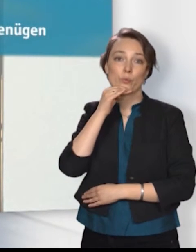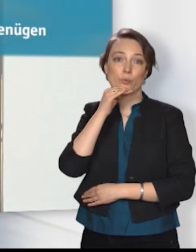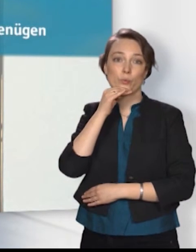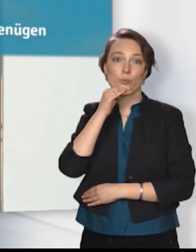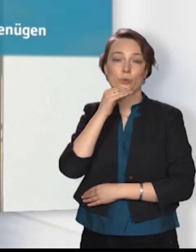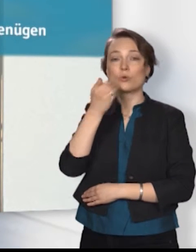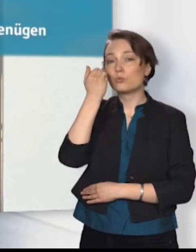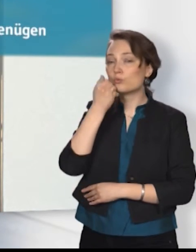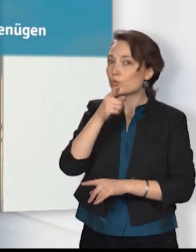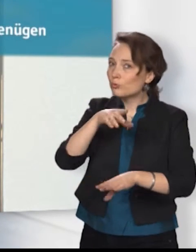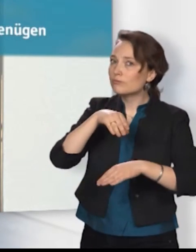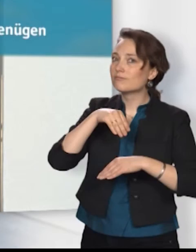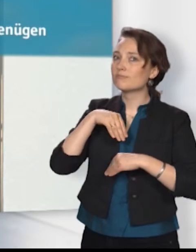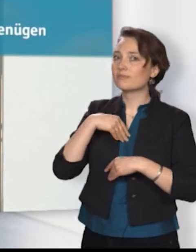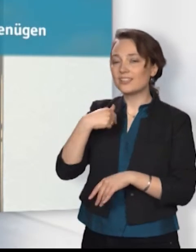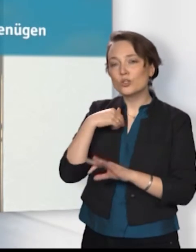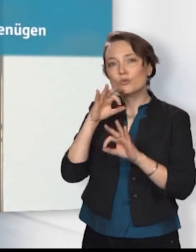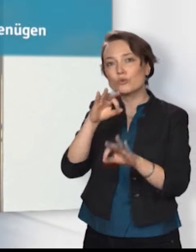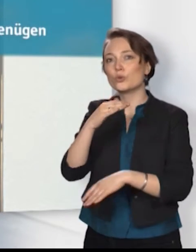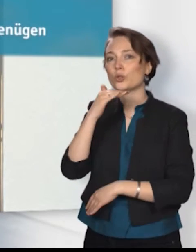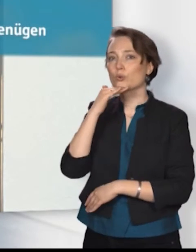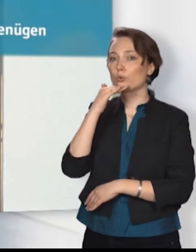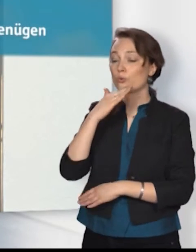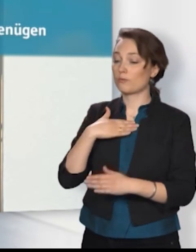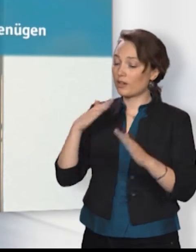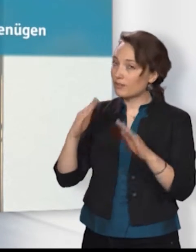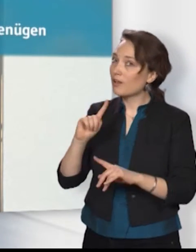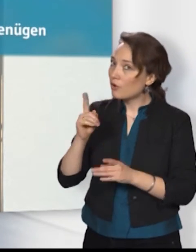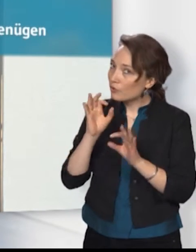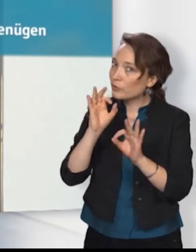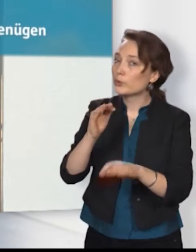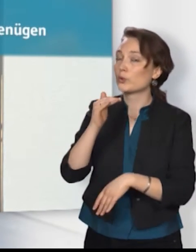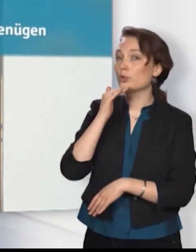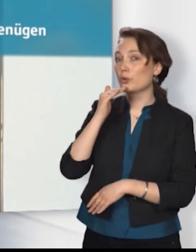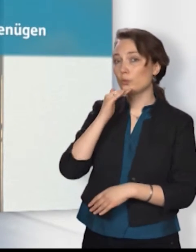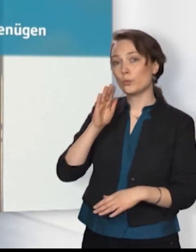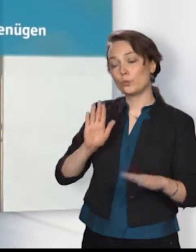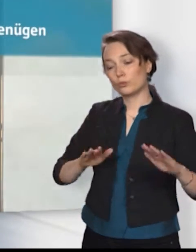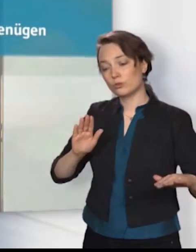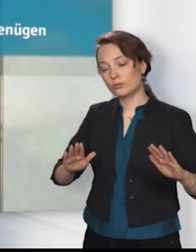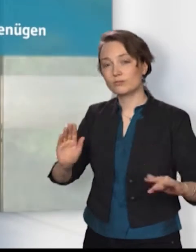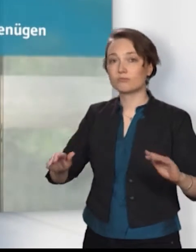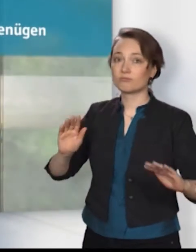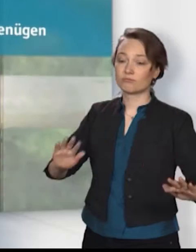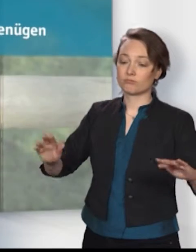Lass dir an mir, an meiner Gnade genügen.